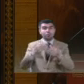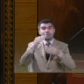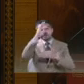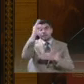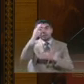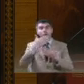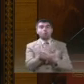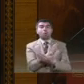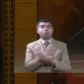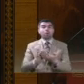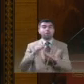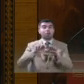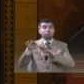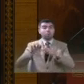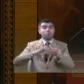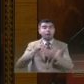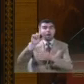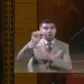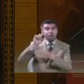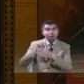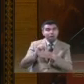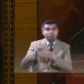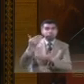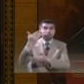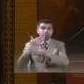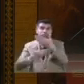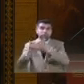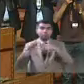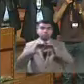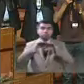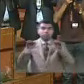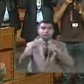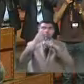الحكومة لخفض الدين واسترجاع التوازنات المالية.